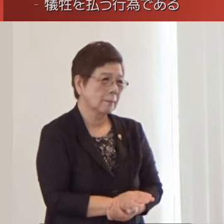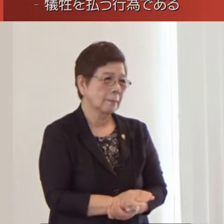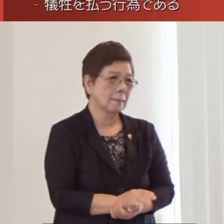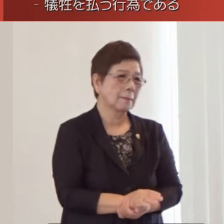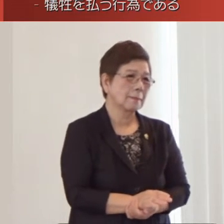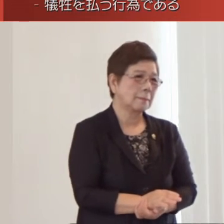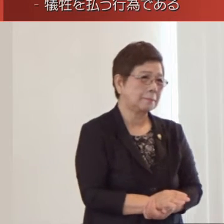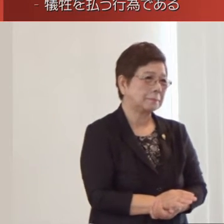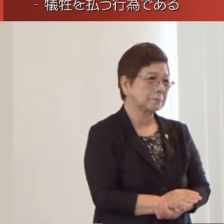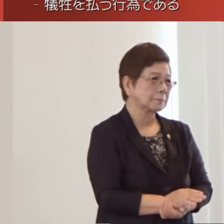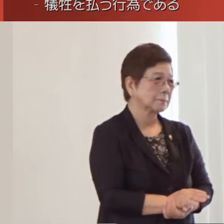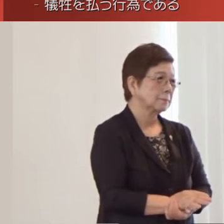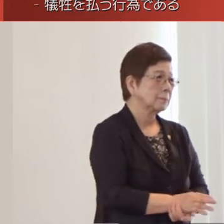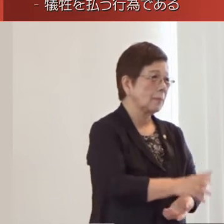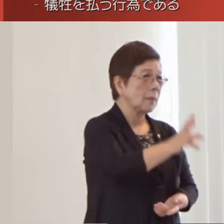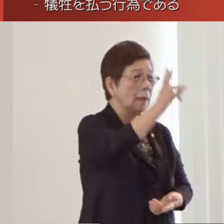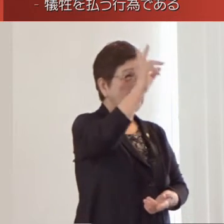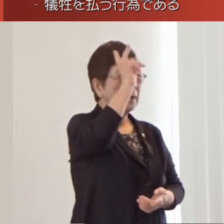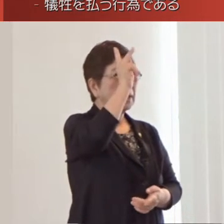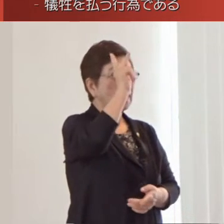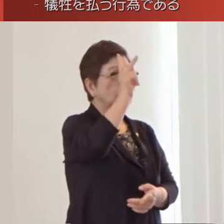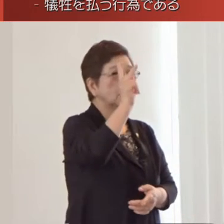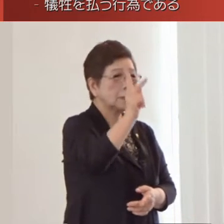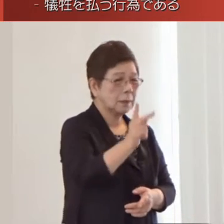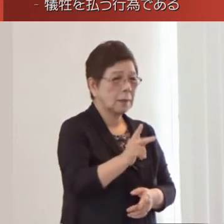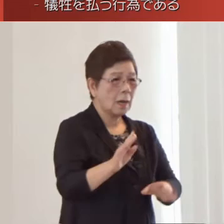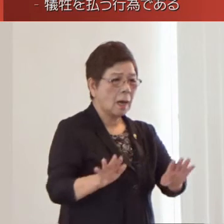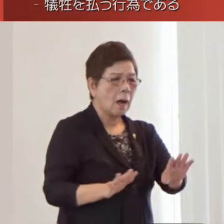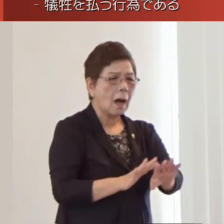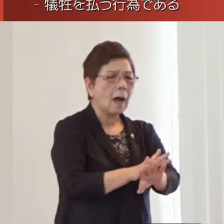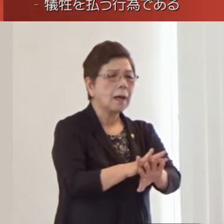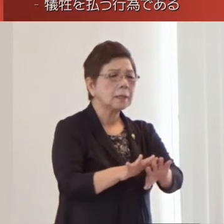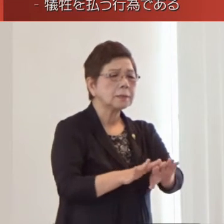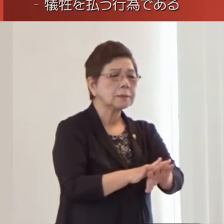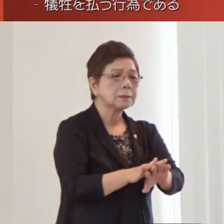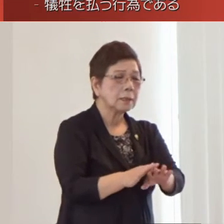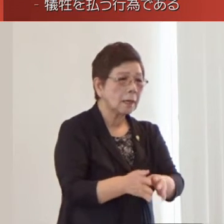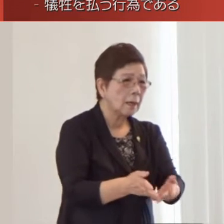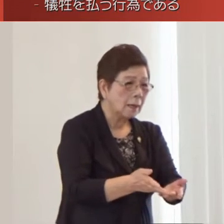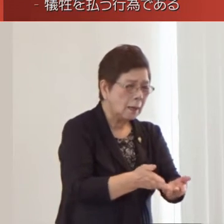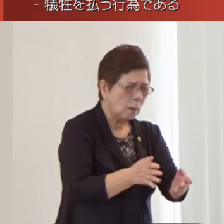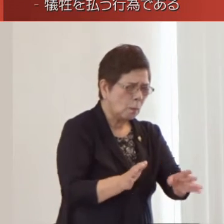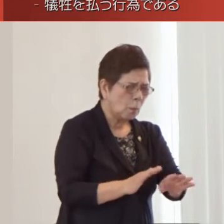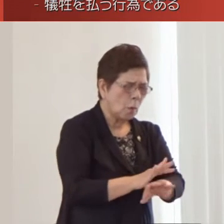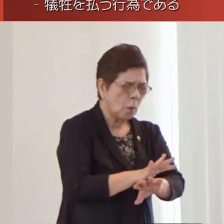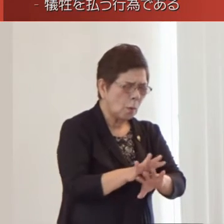、神に愛されているということが分かったんですね。